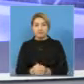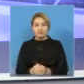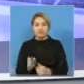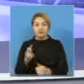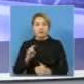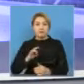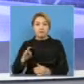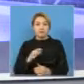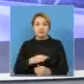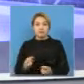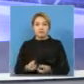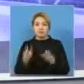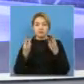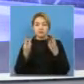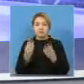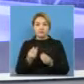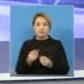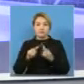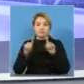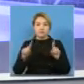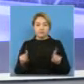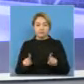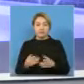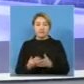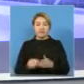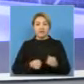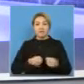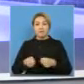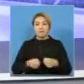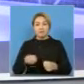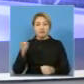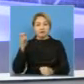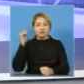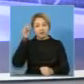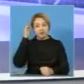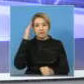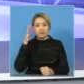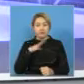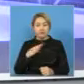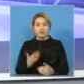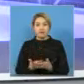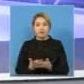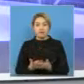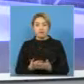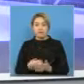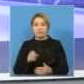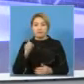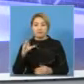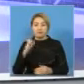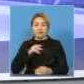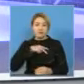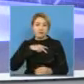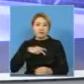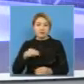В Уйлском районе загорелась еще одна звездочка. Мастер рукоделия Гулькасима Еликбаева стала обладателем серебряной медали на